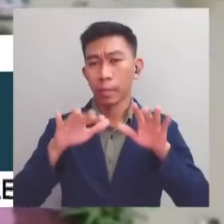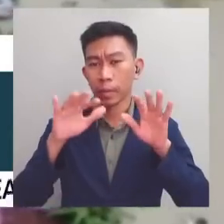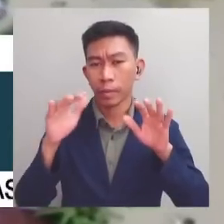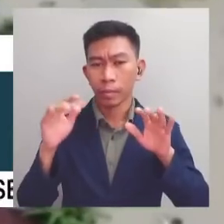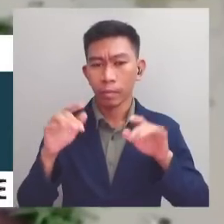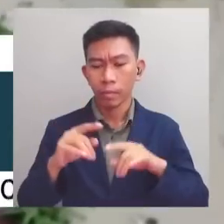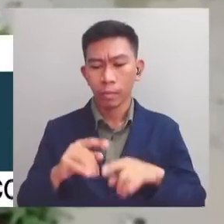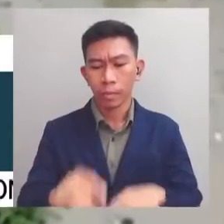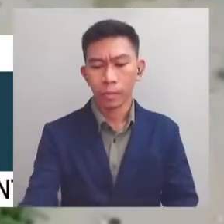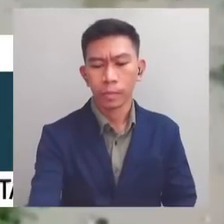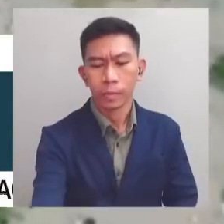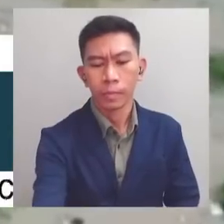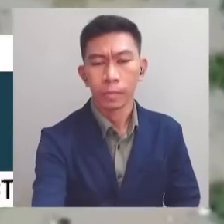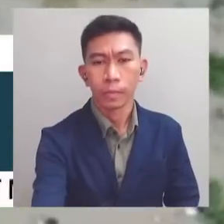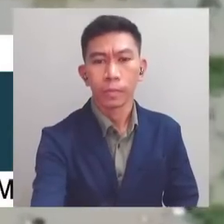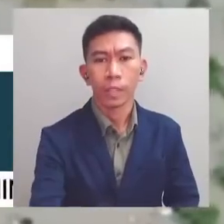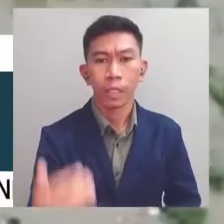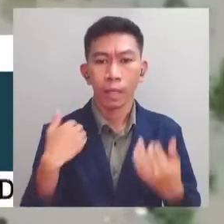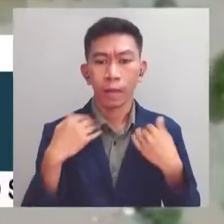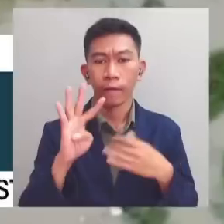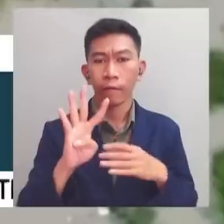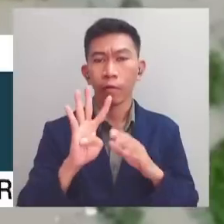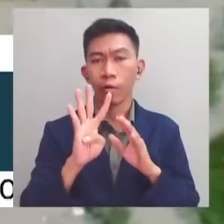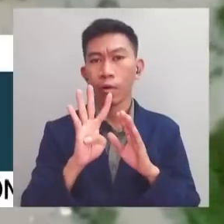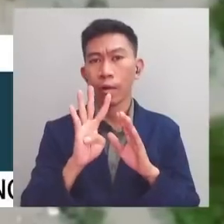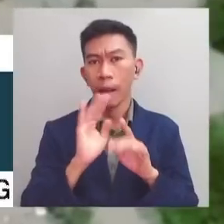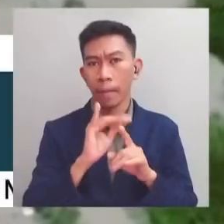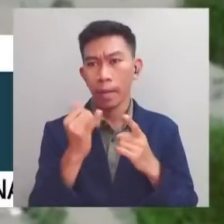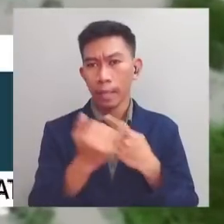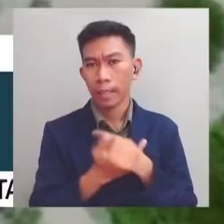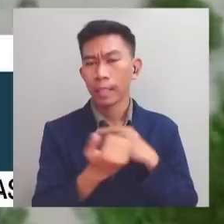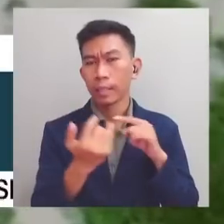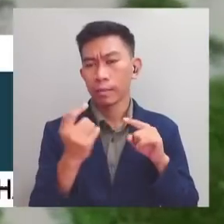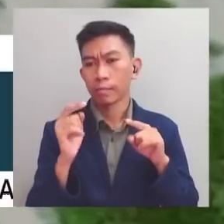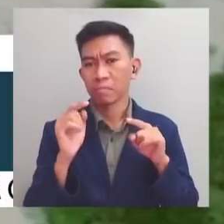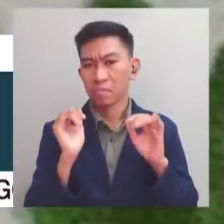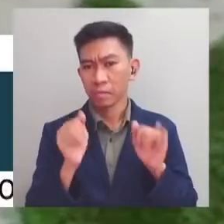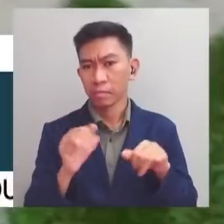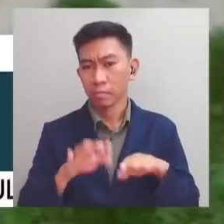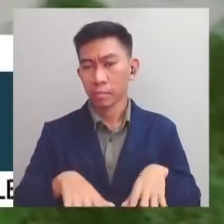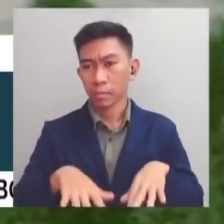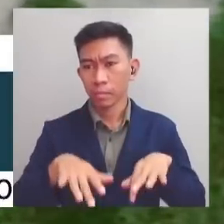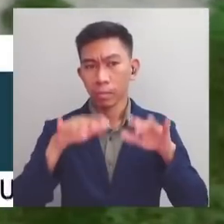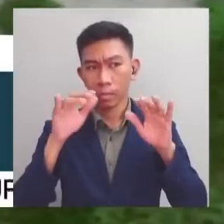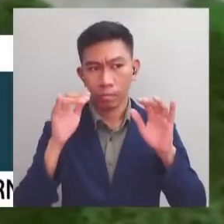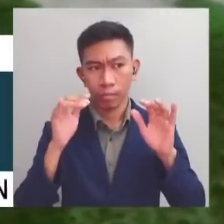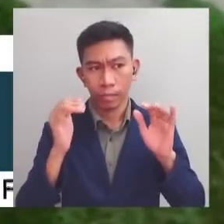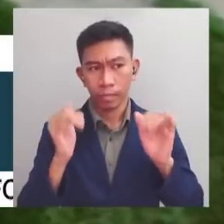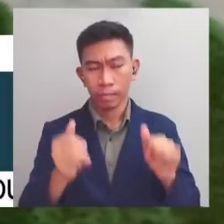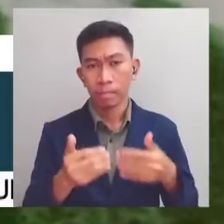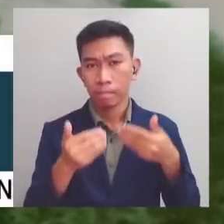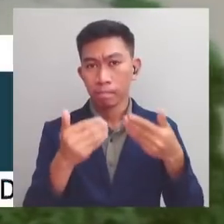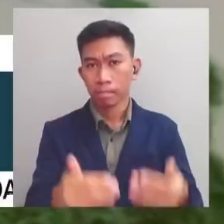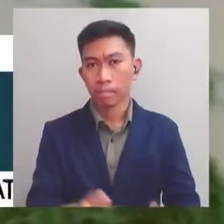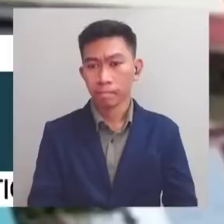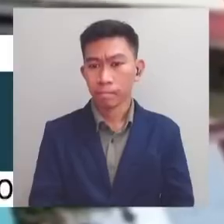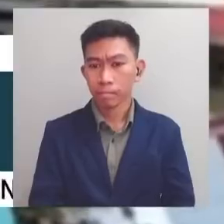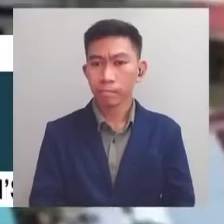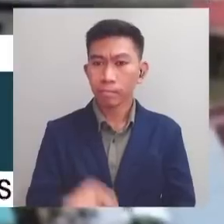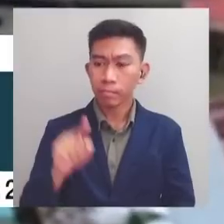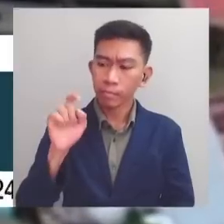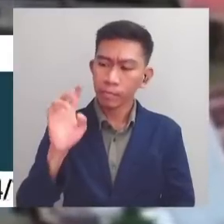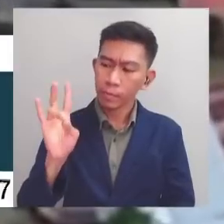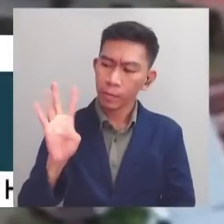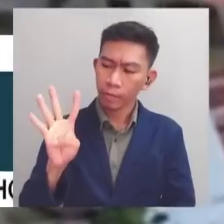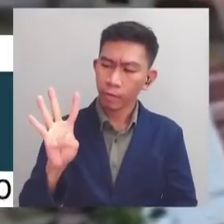174 barangays pa po ito sa Olover, Bulacan ang flooded pa rin po hanggang sa kasalukuyan. 174